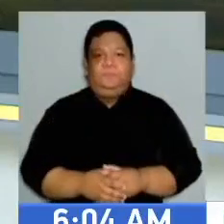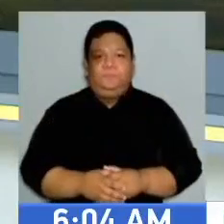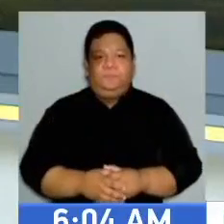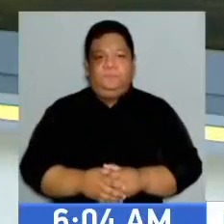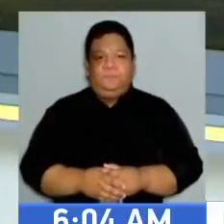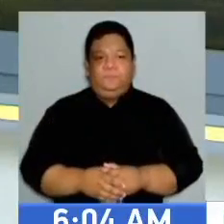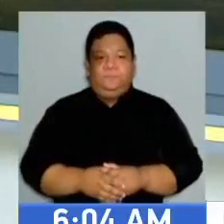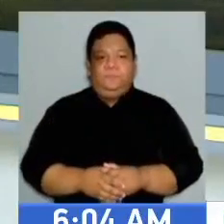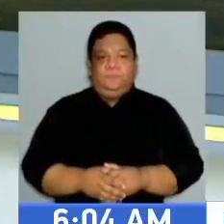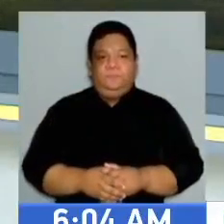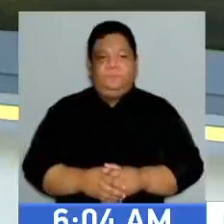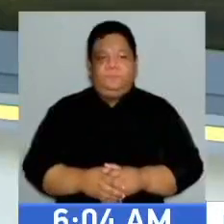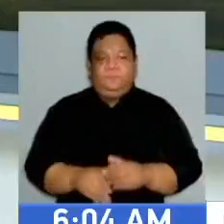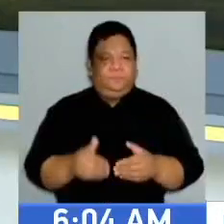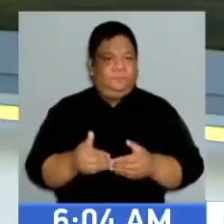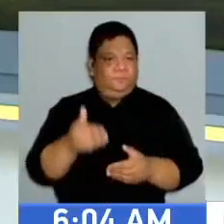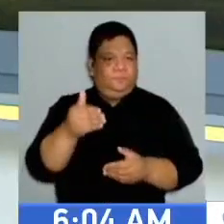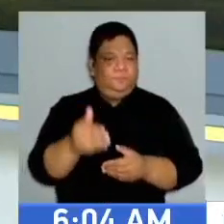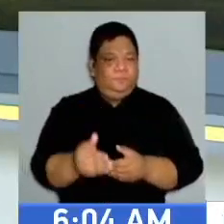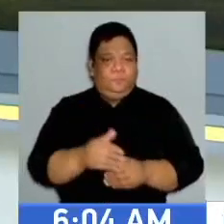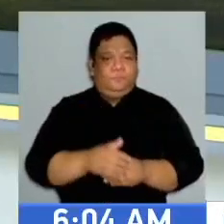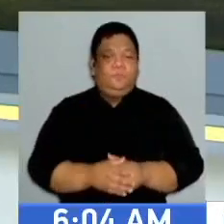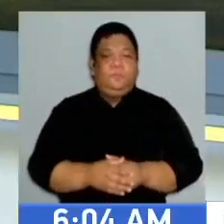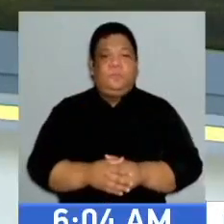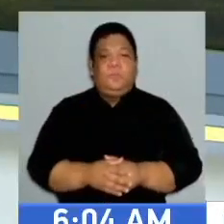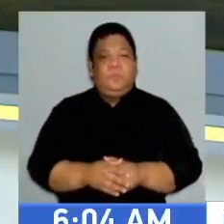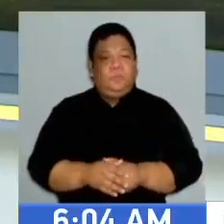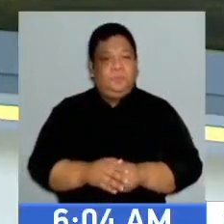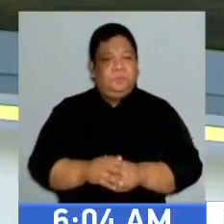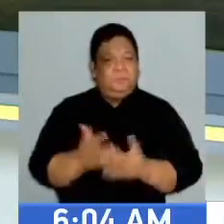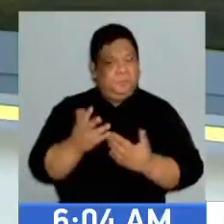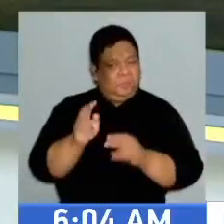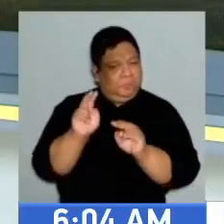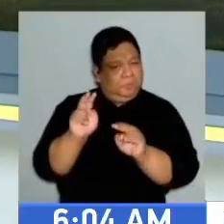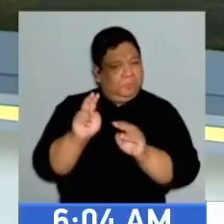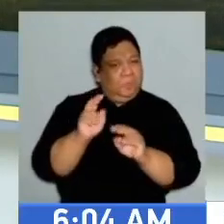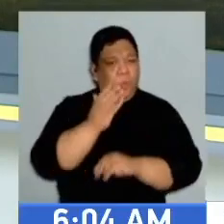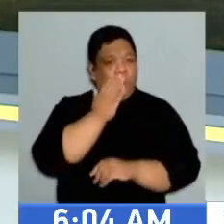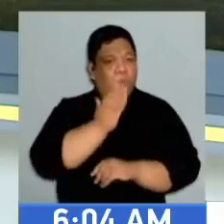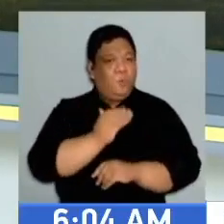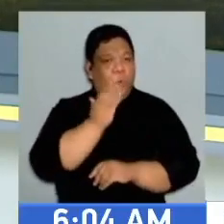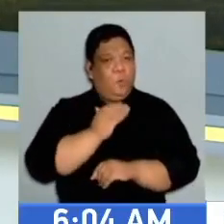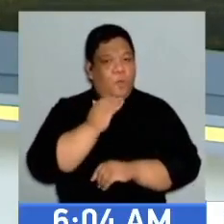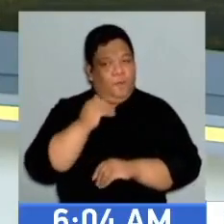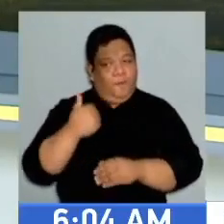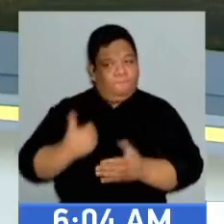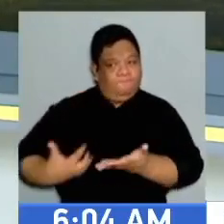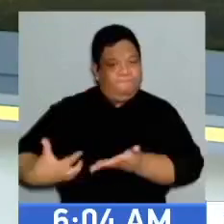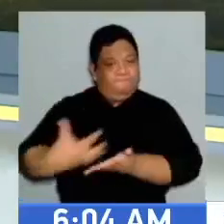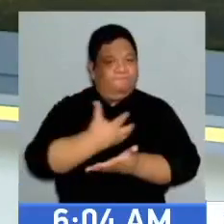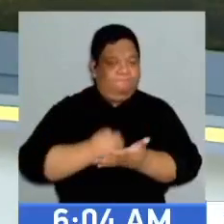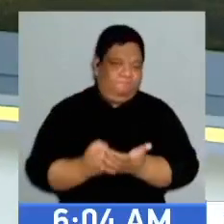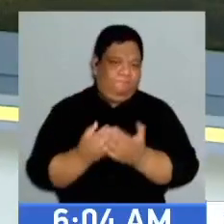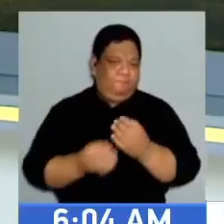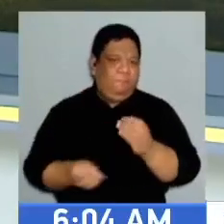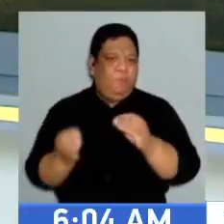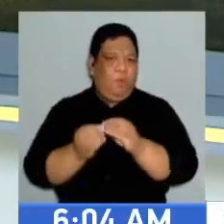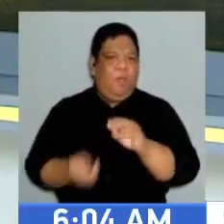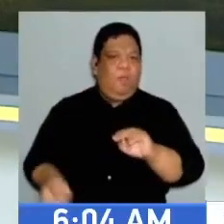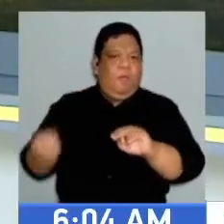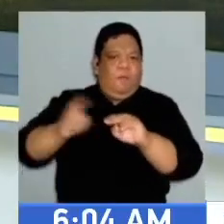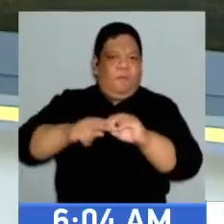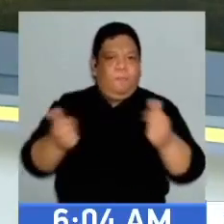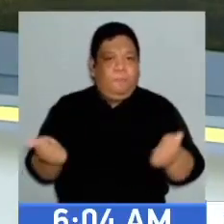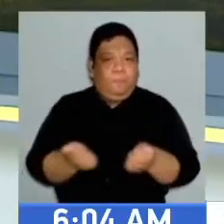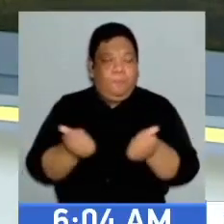inasahang bagyang tataas ang produksyon ng asukal ayon sa sugar regulatory administration pero ngayon pala ang pinaghahandaan na nila